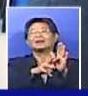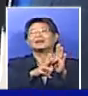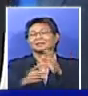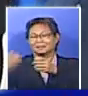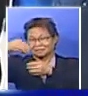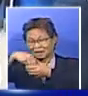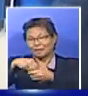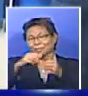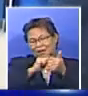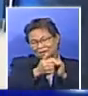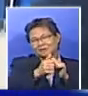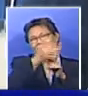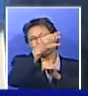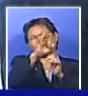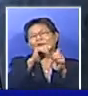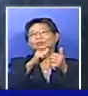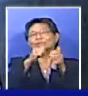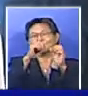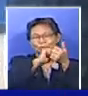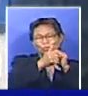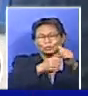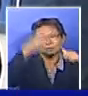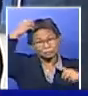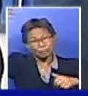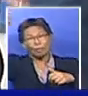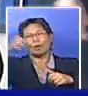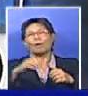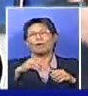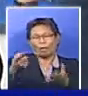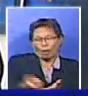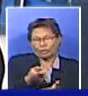19 jenis sukan, iaitu sepak takraw, hoki, futsal dan lain-lain.